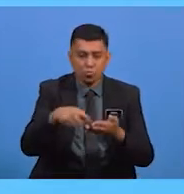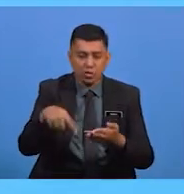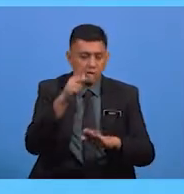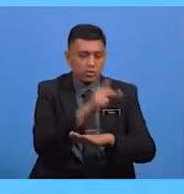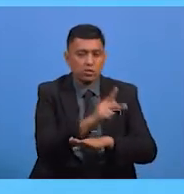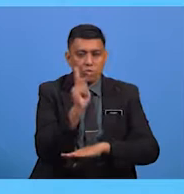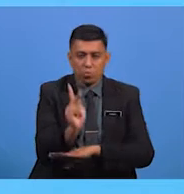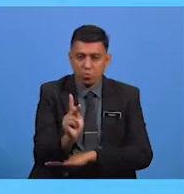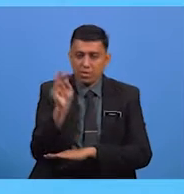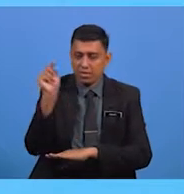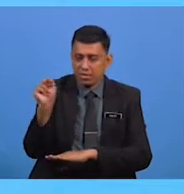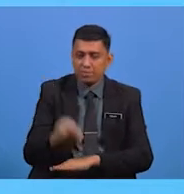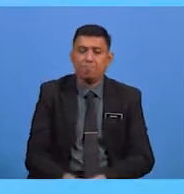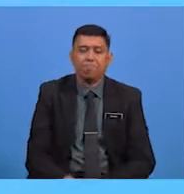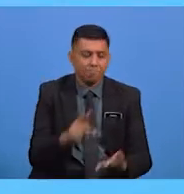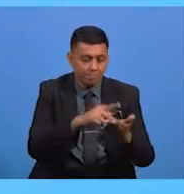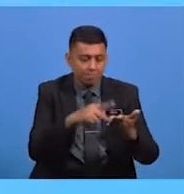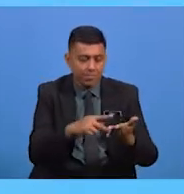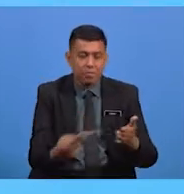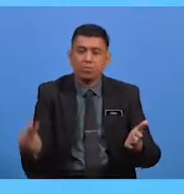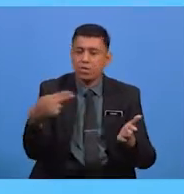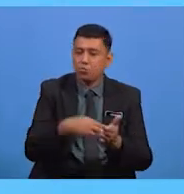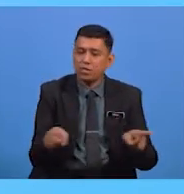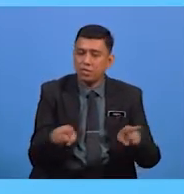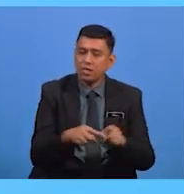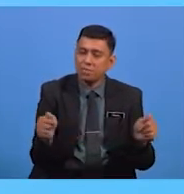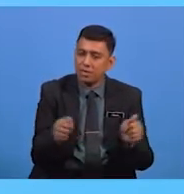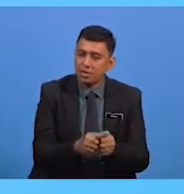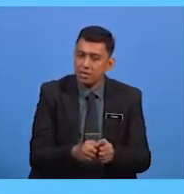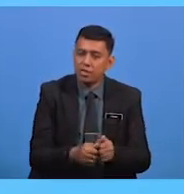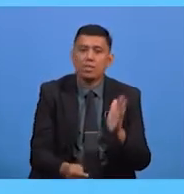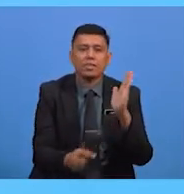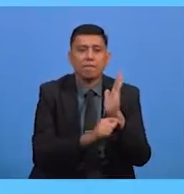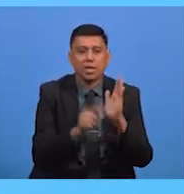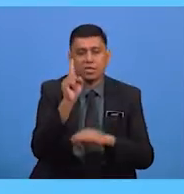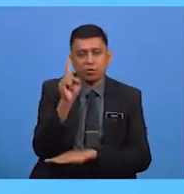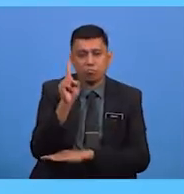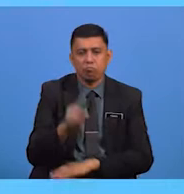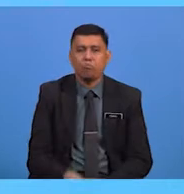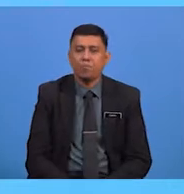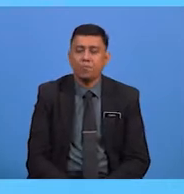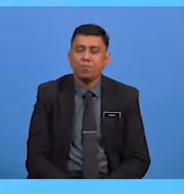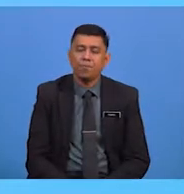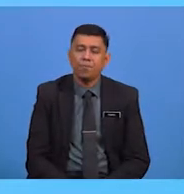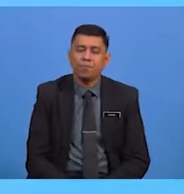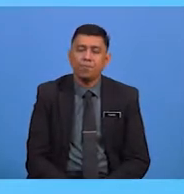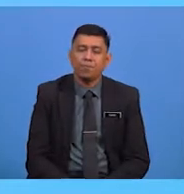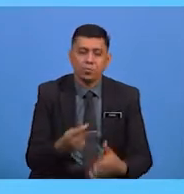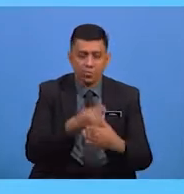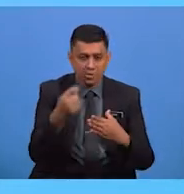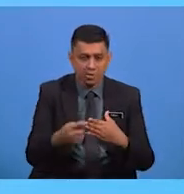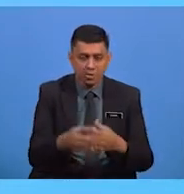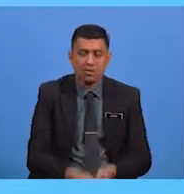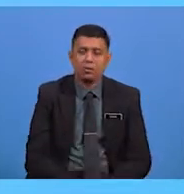Seterusnya, tuliskan kira ulang sama dengan ulang tambah 1 sebagai nilai tamat